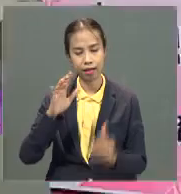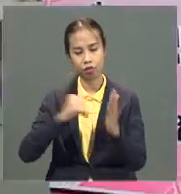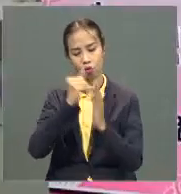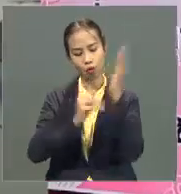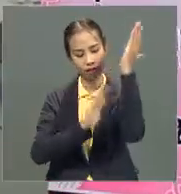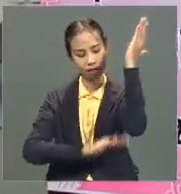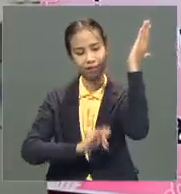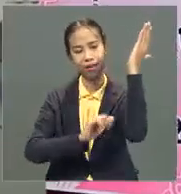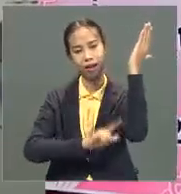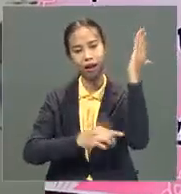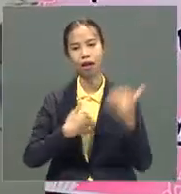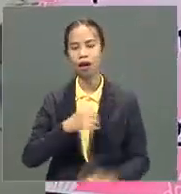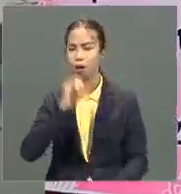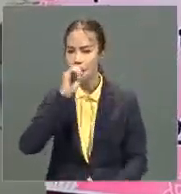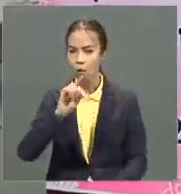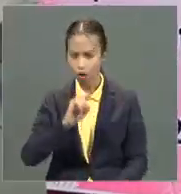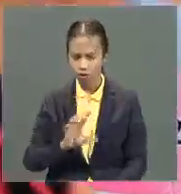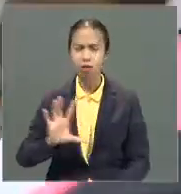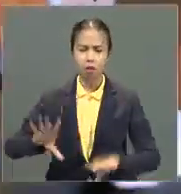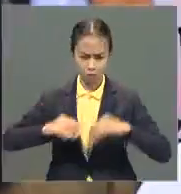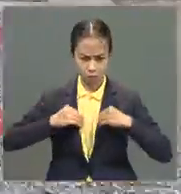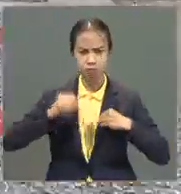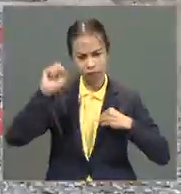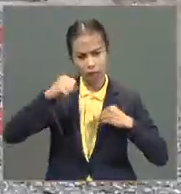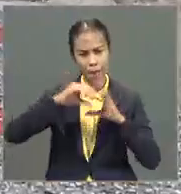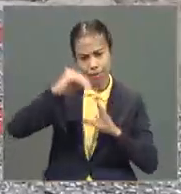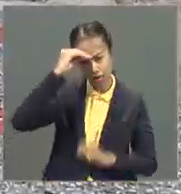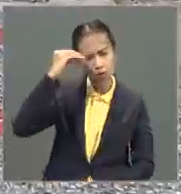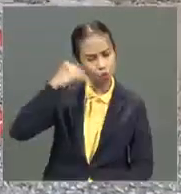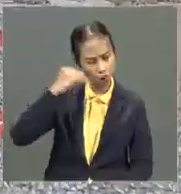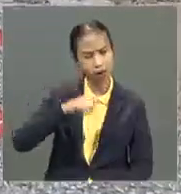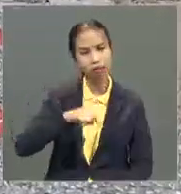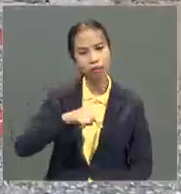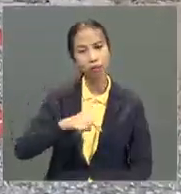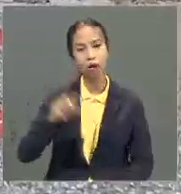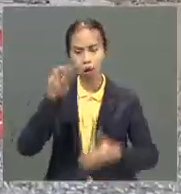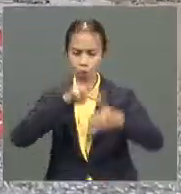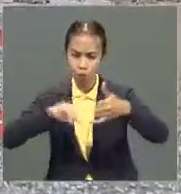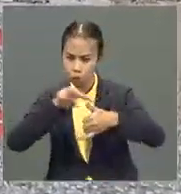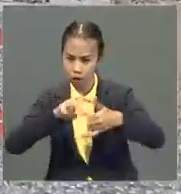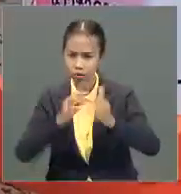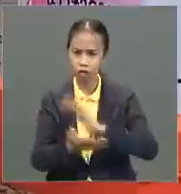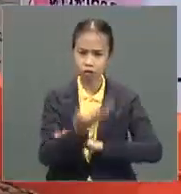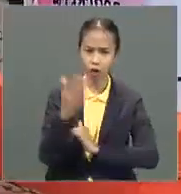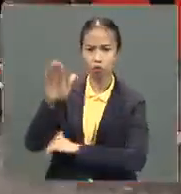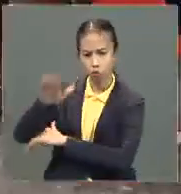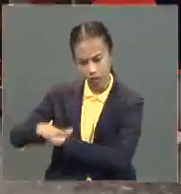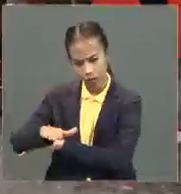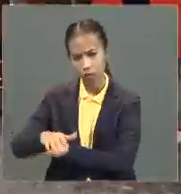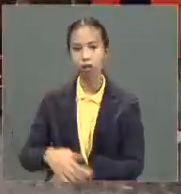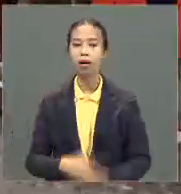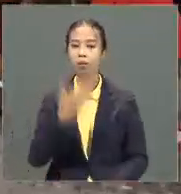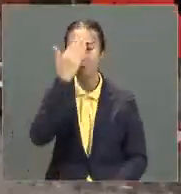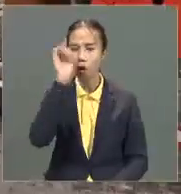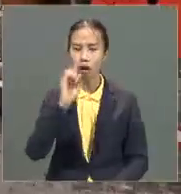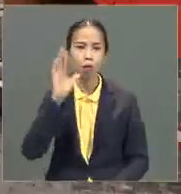บอกเป็นเสียงเดียวกันนะคะว่าเห็นด้วยกับการยกเลิกสลับวันเรียนถ้าปลอดภัยคัดกรองเด็กทั้งเช้าและเย็นแล้วเพราะว่า